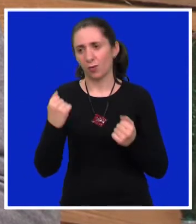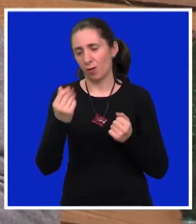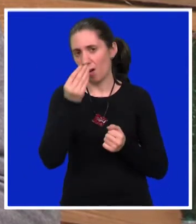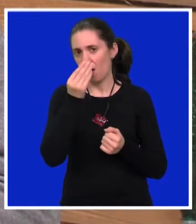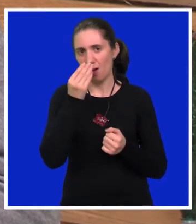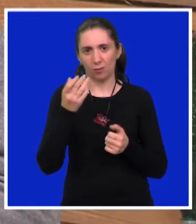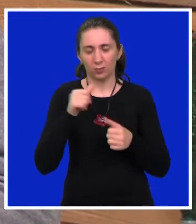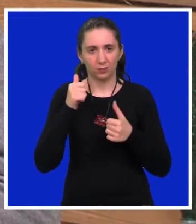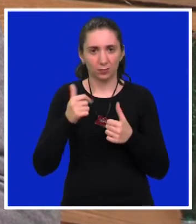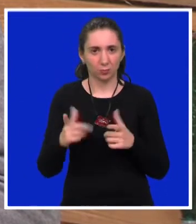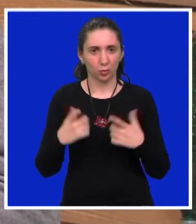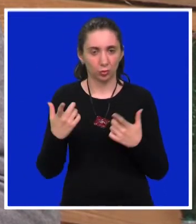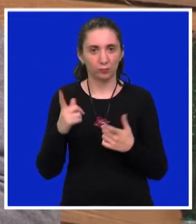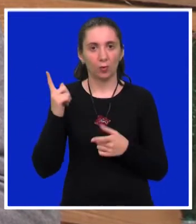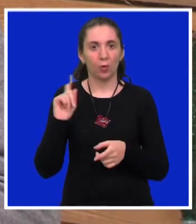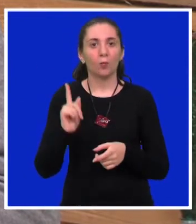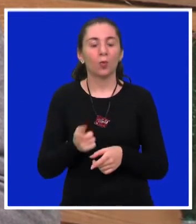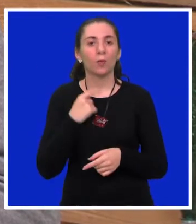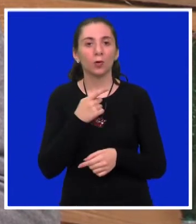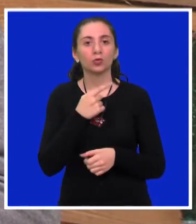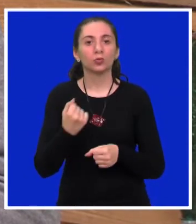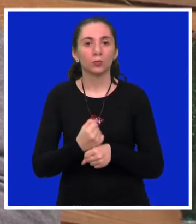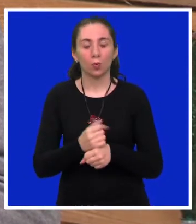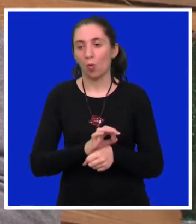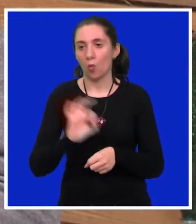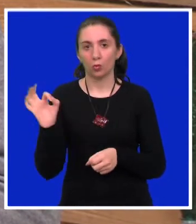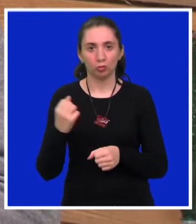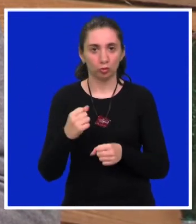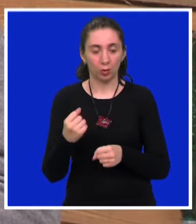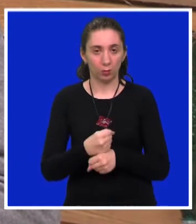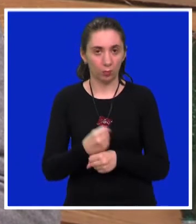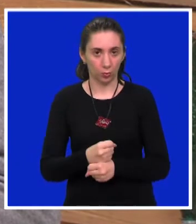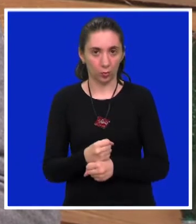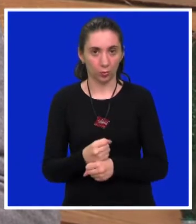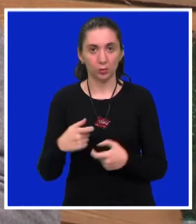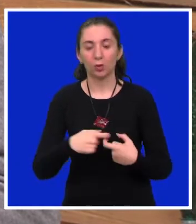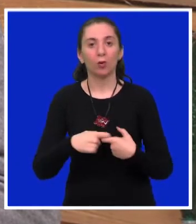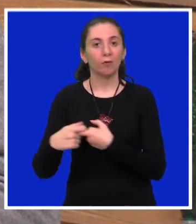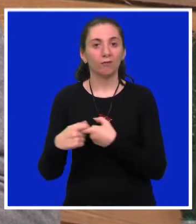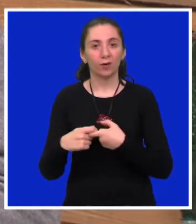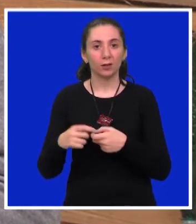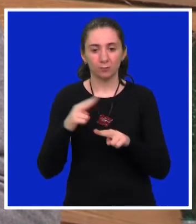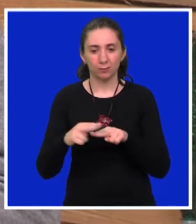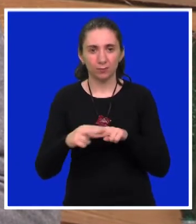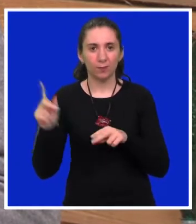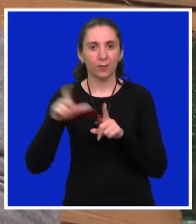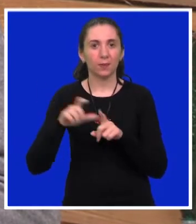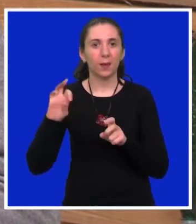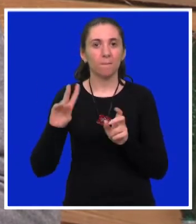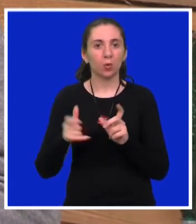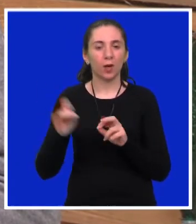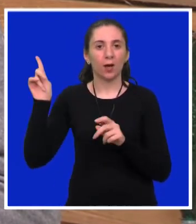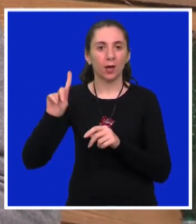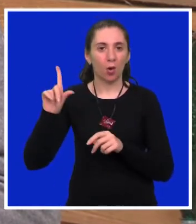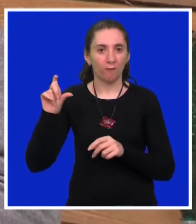bilo neizdrživo dolje, odradila, moram to reći, odličan posao vezano uz sanaciju